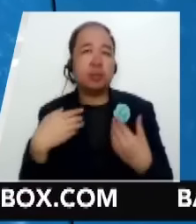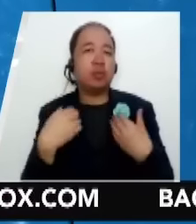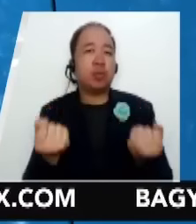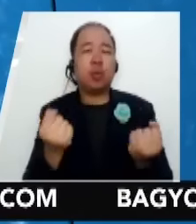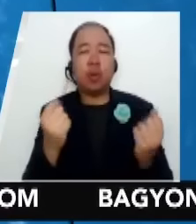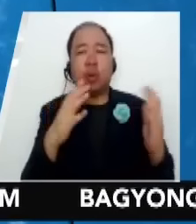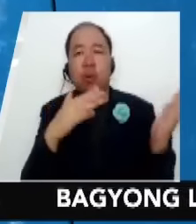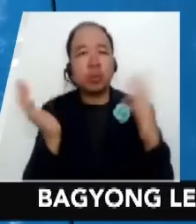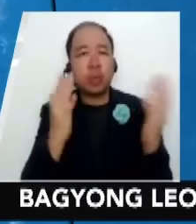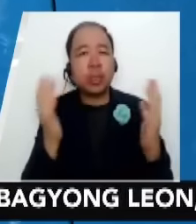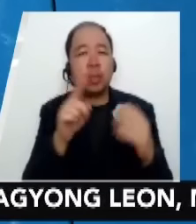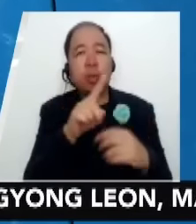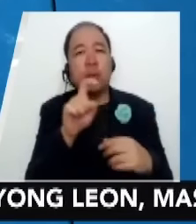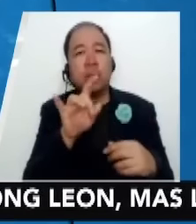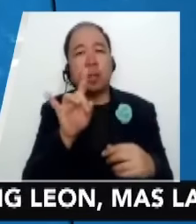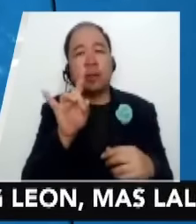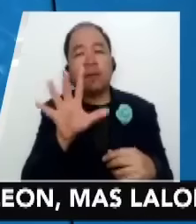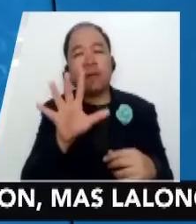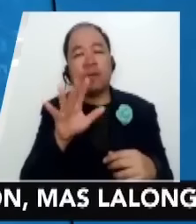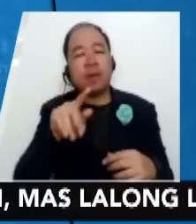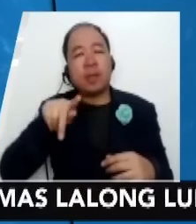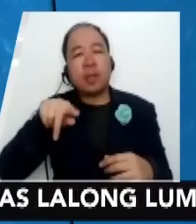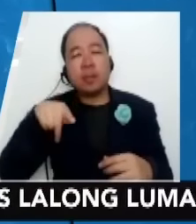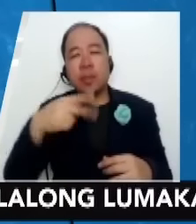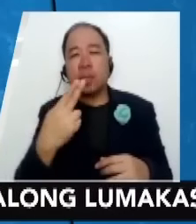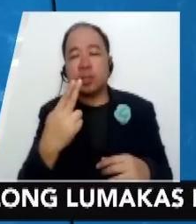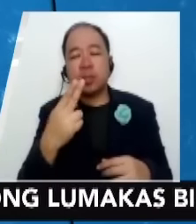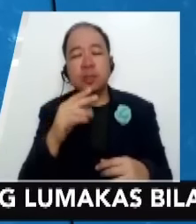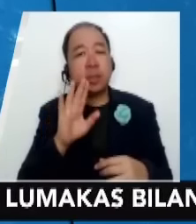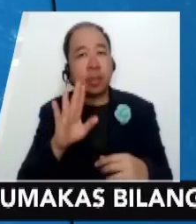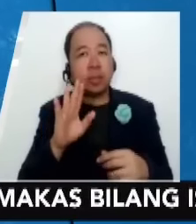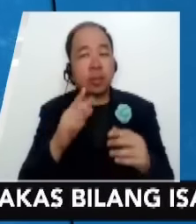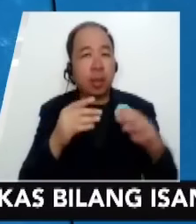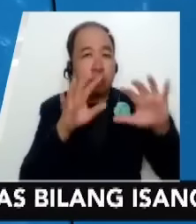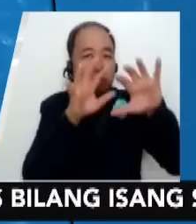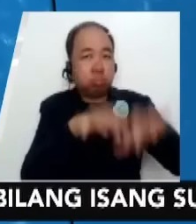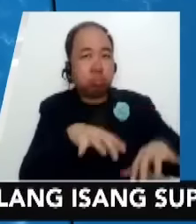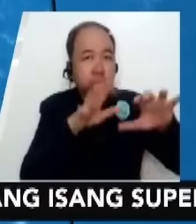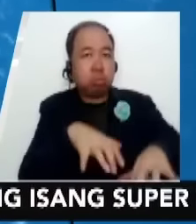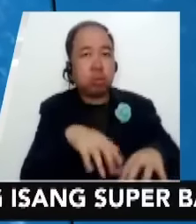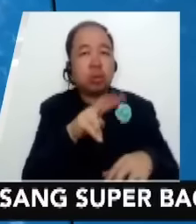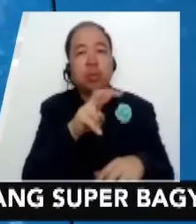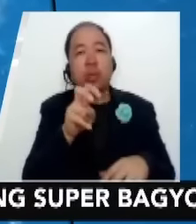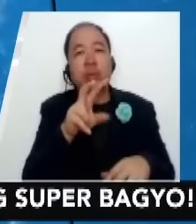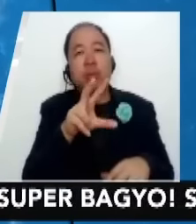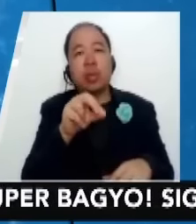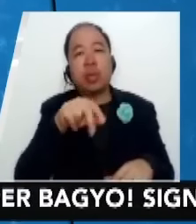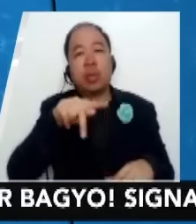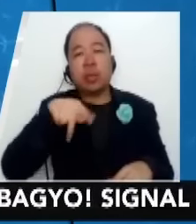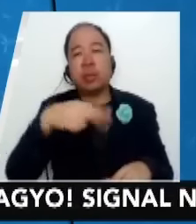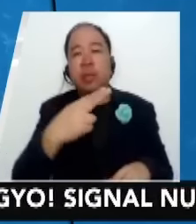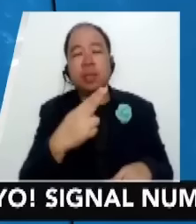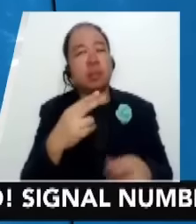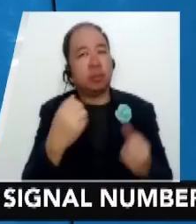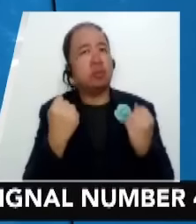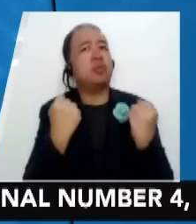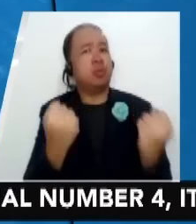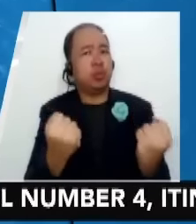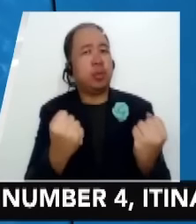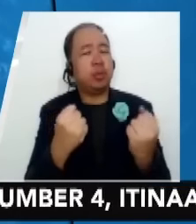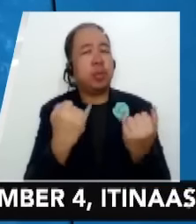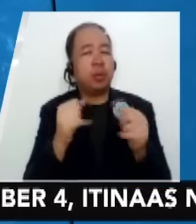185 kilometers per hour. At yung pagbugso naman, 230 kilometers per hour. Napakalakas po niyan at kumikilos po